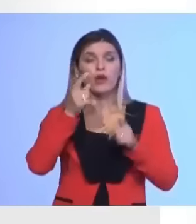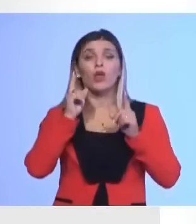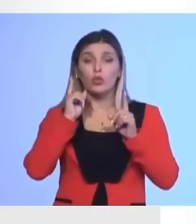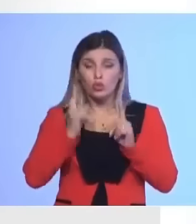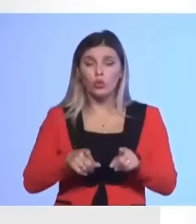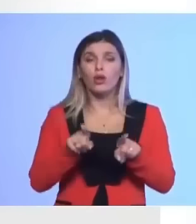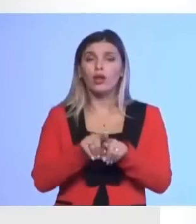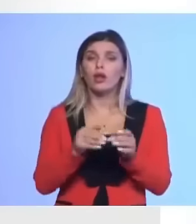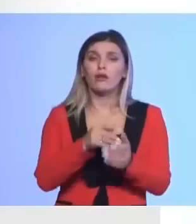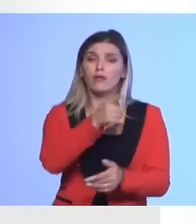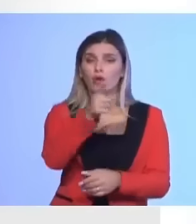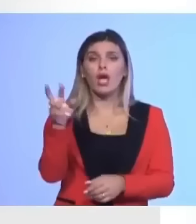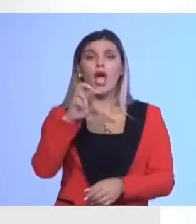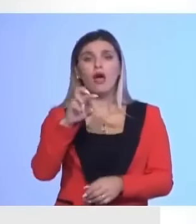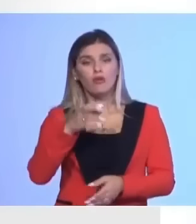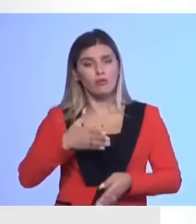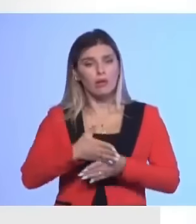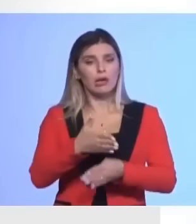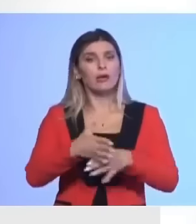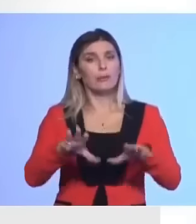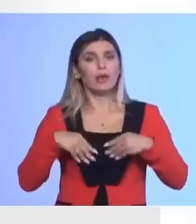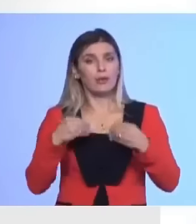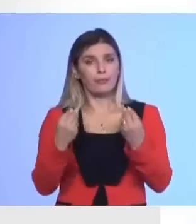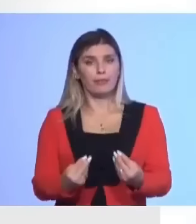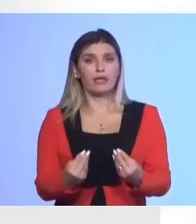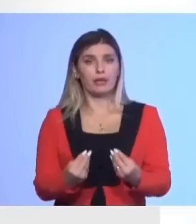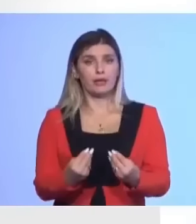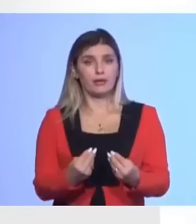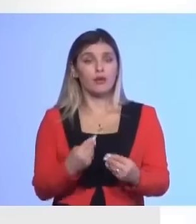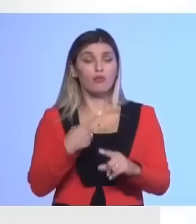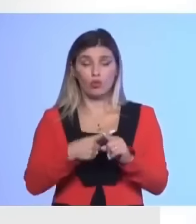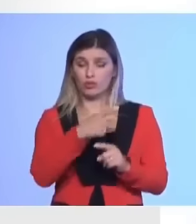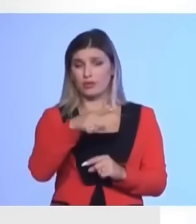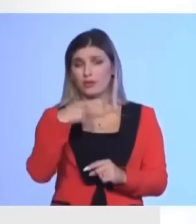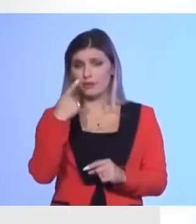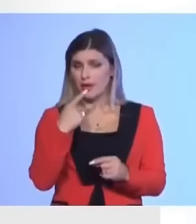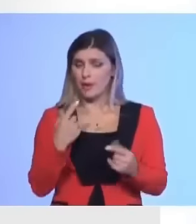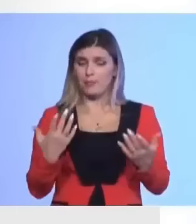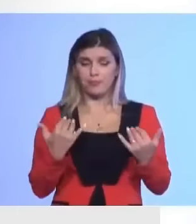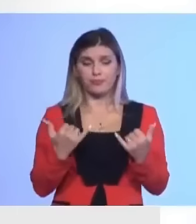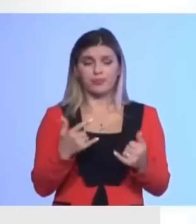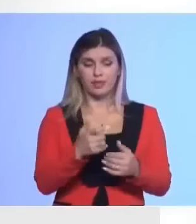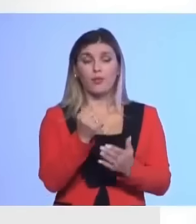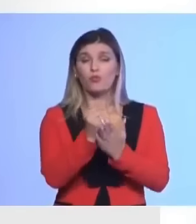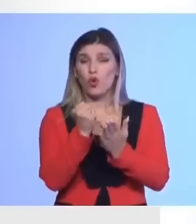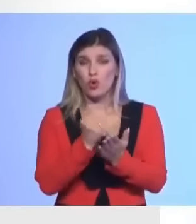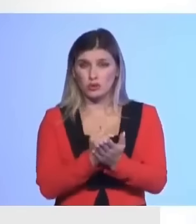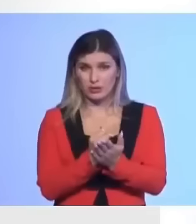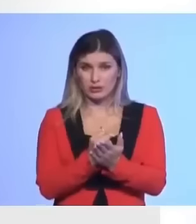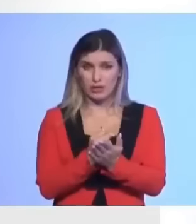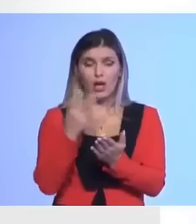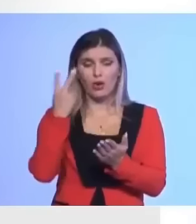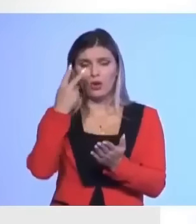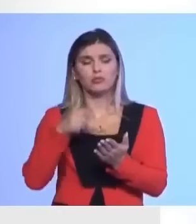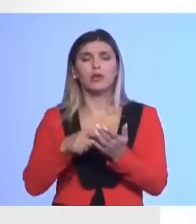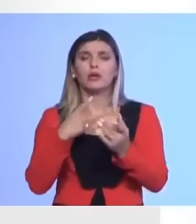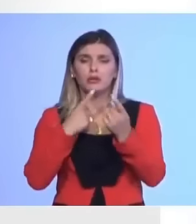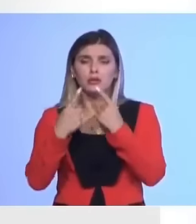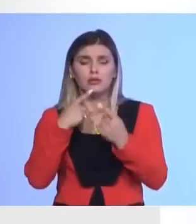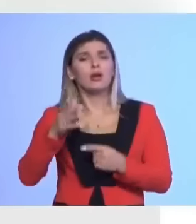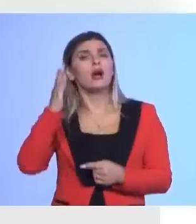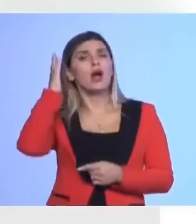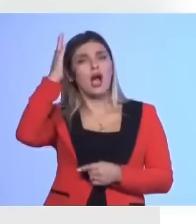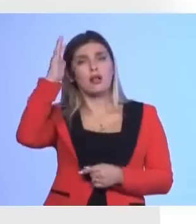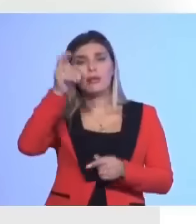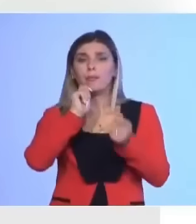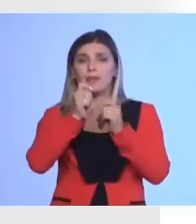nga partnerët e aleatët tanë ndërkombëtar. Bislimi Tutje ka thënë se fakti që është çështja e shërbimeve postare është konsideruar si diskutim për të ardhmen në